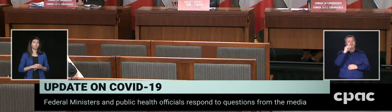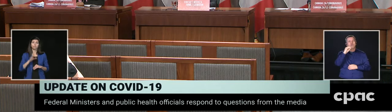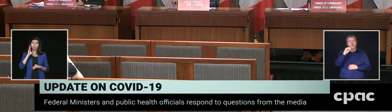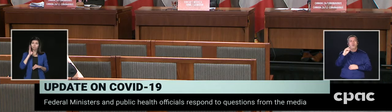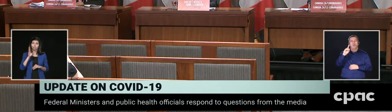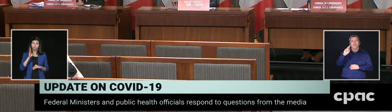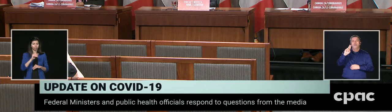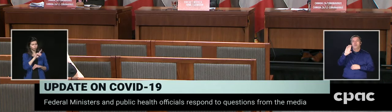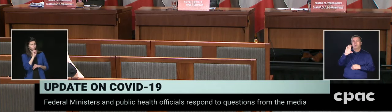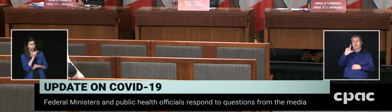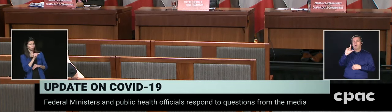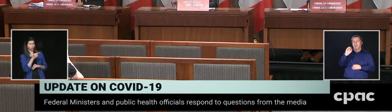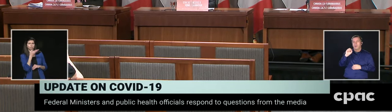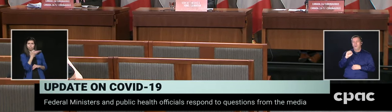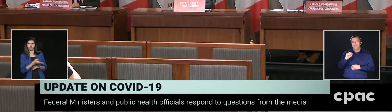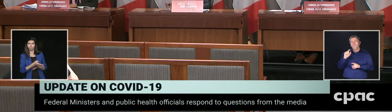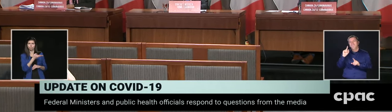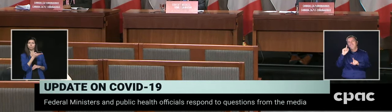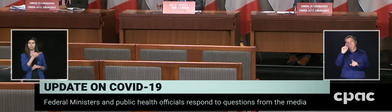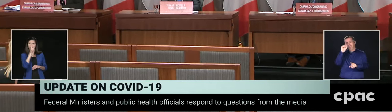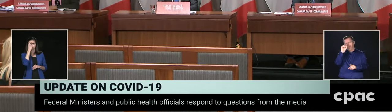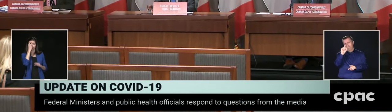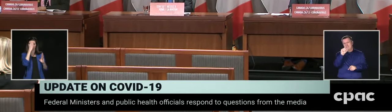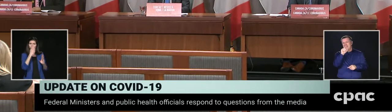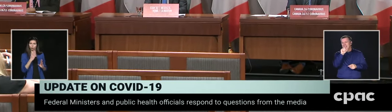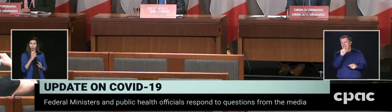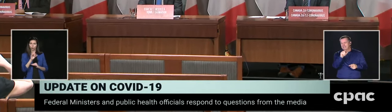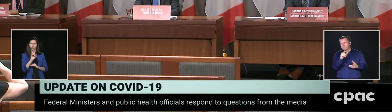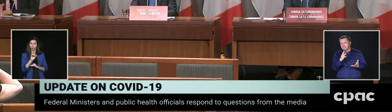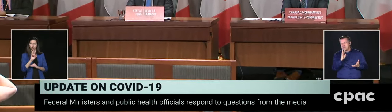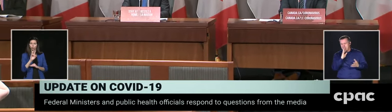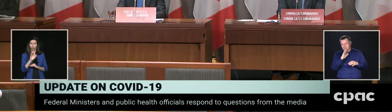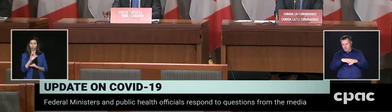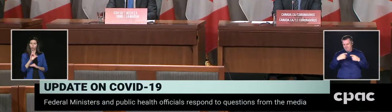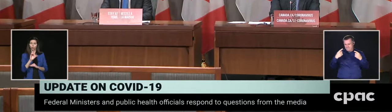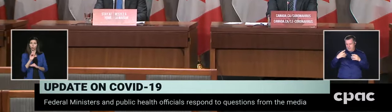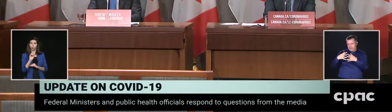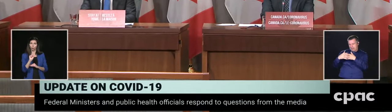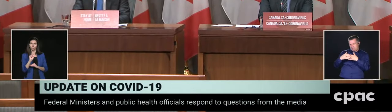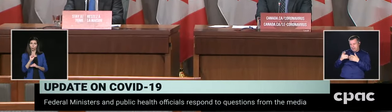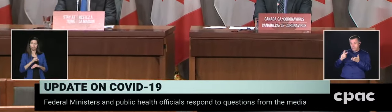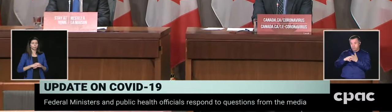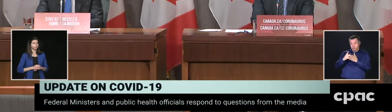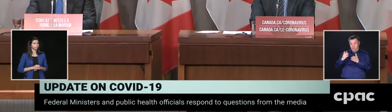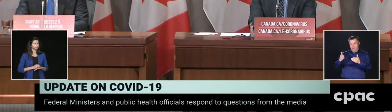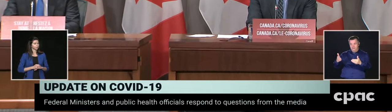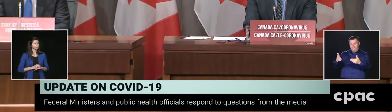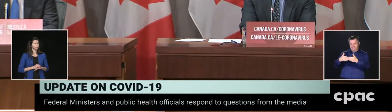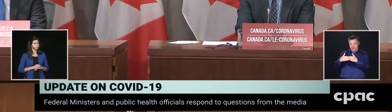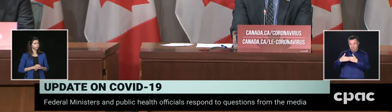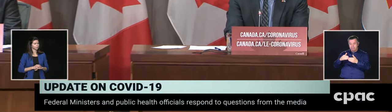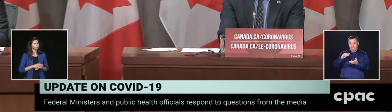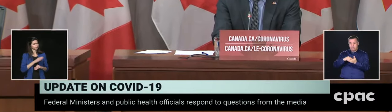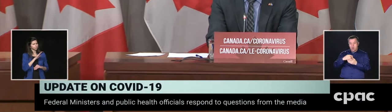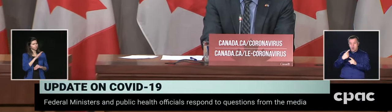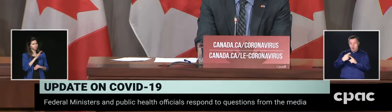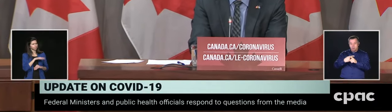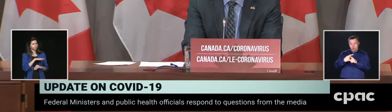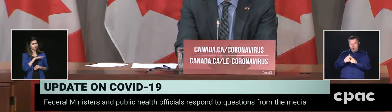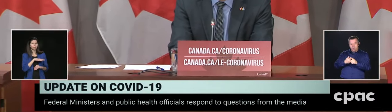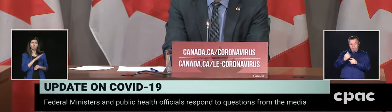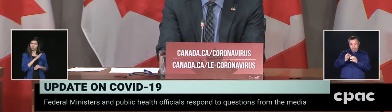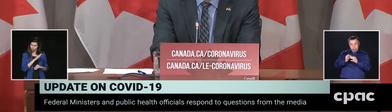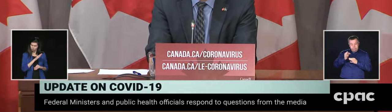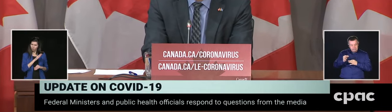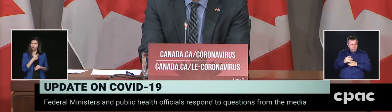Monsieur Duclos, est-ce que, là, on parle de la frontière américaine là, qui va être fermée pour un mois de plus, est-ce qu'on est quand même sûr? Est-ce que vous avez les